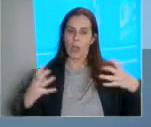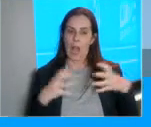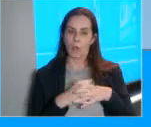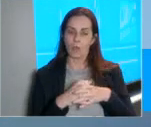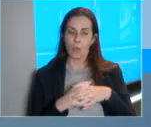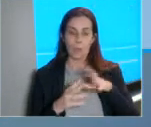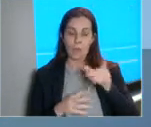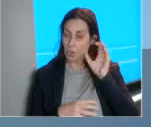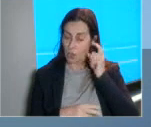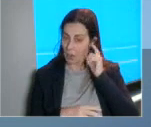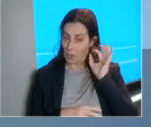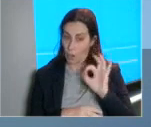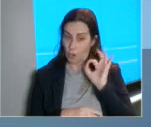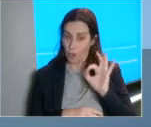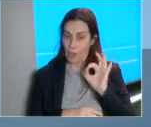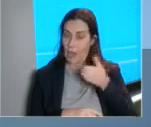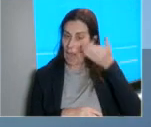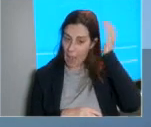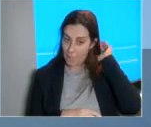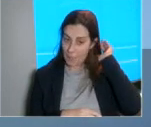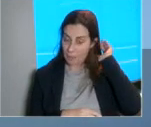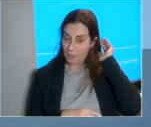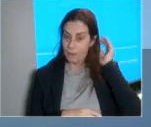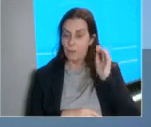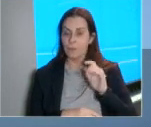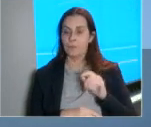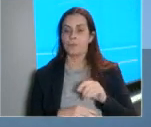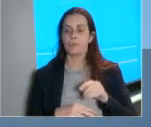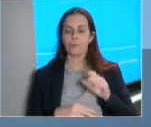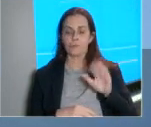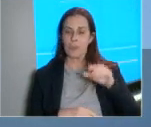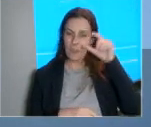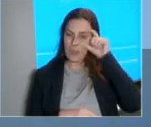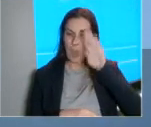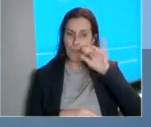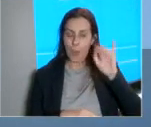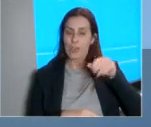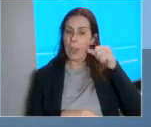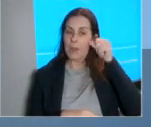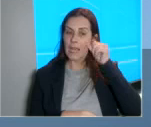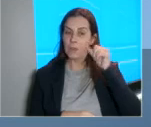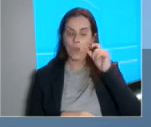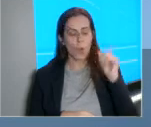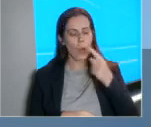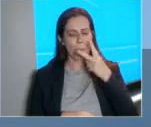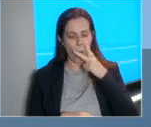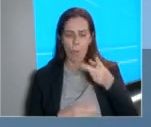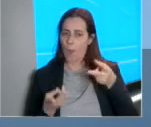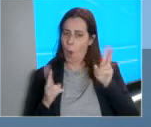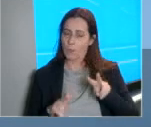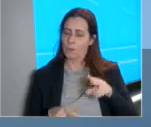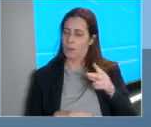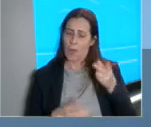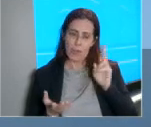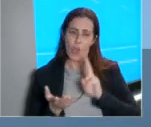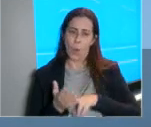אחדות. אם אתה הקשבת היטב ליאיר לפיד, ערב בחירות, ולבוגי יעלון, ולגבי אשכנזי, כולם ראו באופציה הזאת